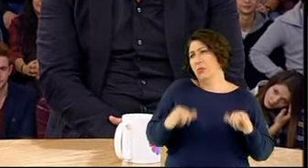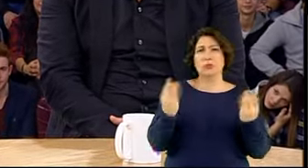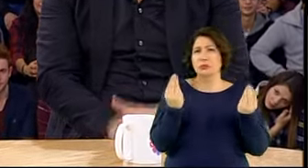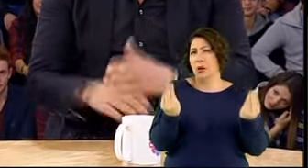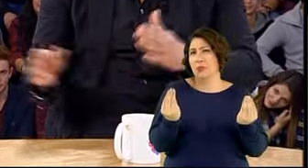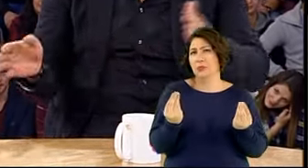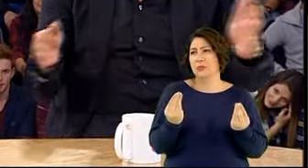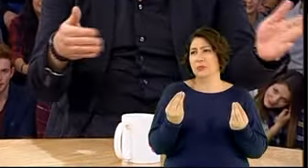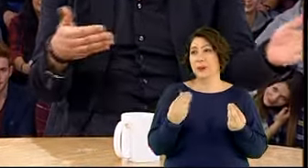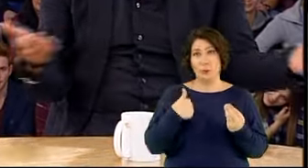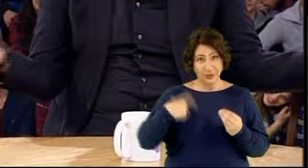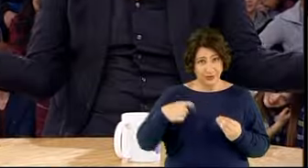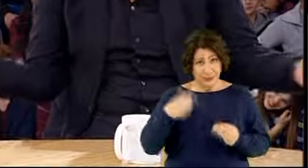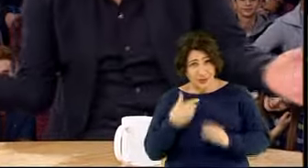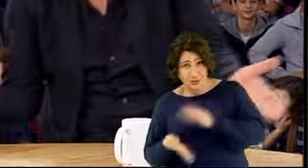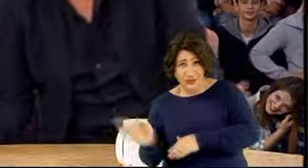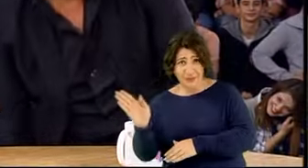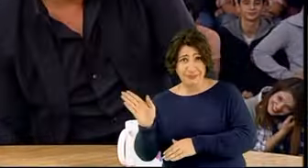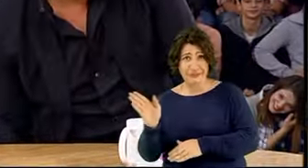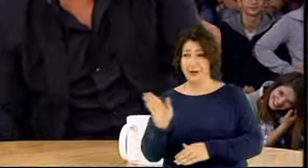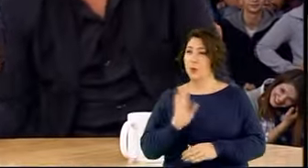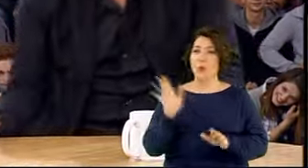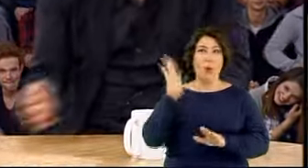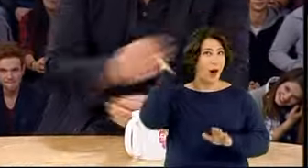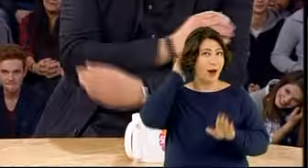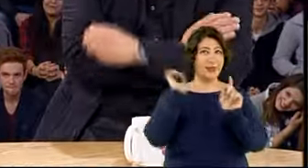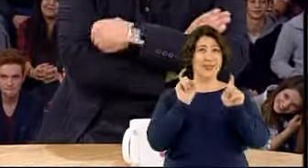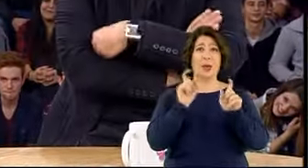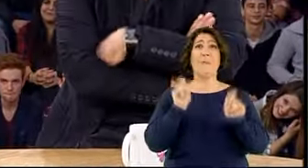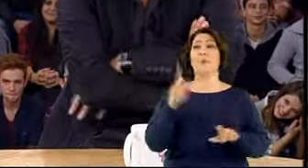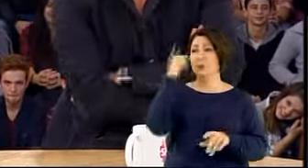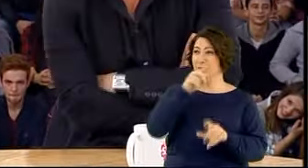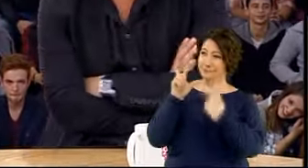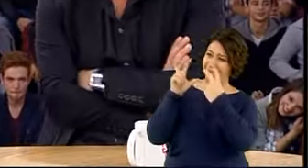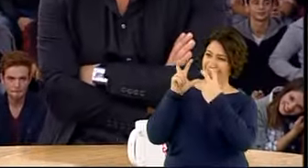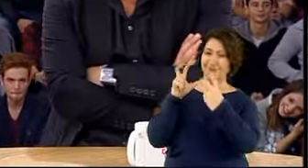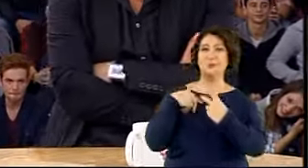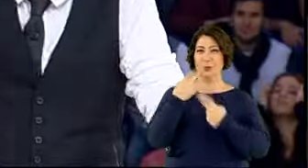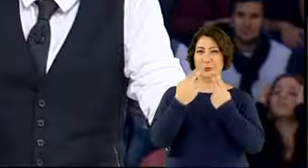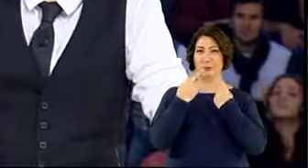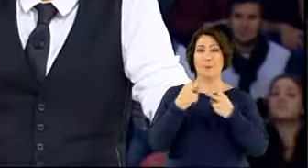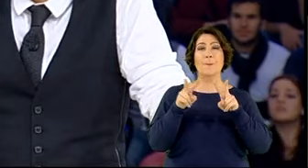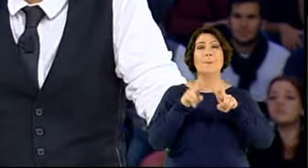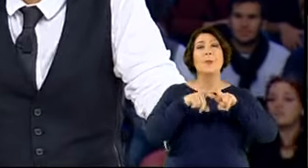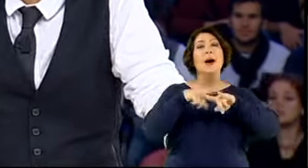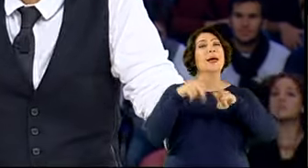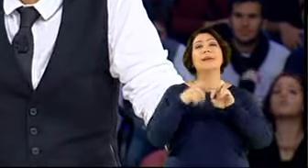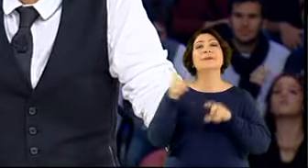Güzeldi. Özelse ben çıkayım rahat konuşayım. Arkandan konuşmayayım diye böyle yüzüne baka baka konuşuyorum. Mahir sevgili abi